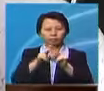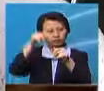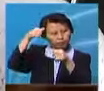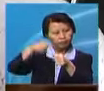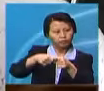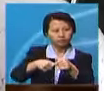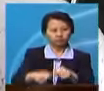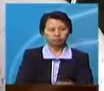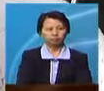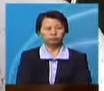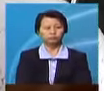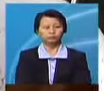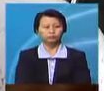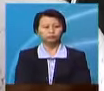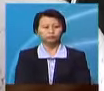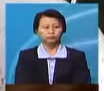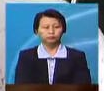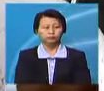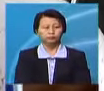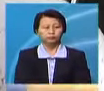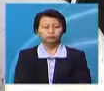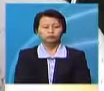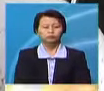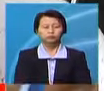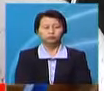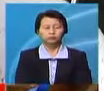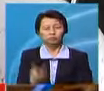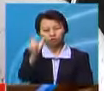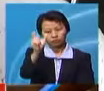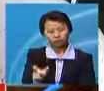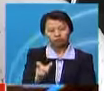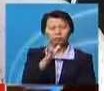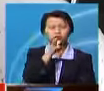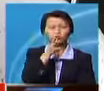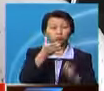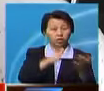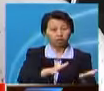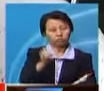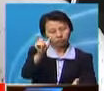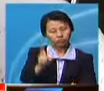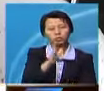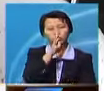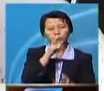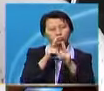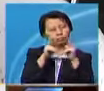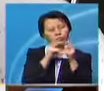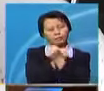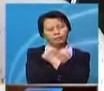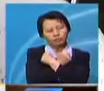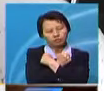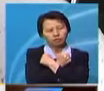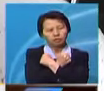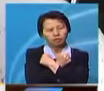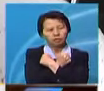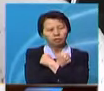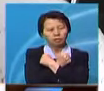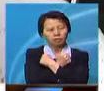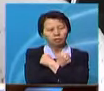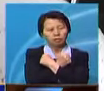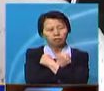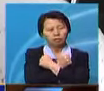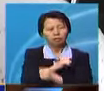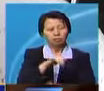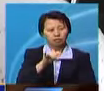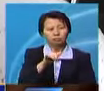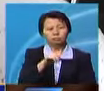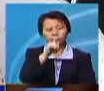Seorang ibu yang sangat penyayang. susah nak digambarkan.